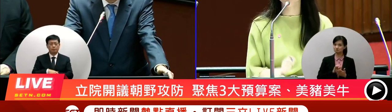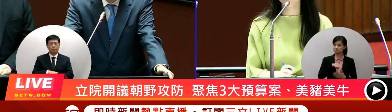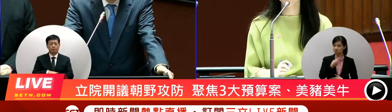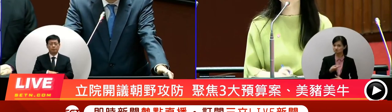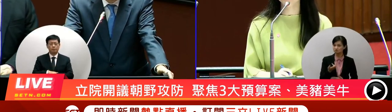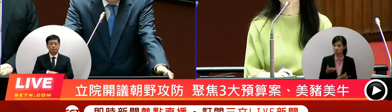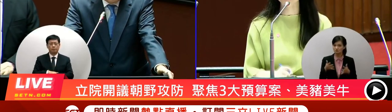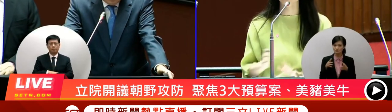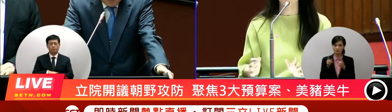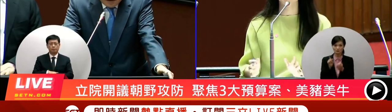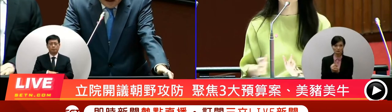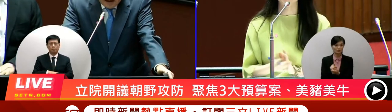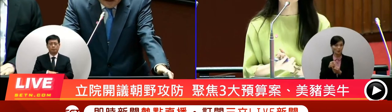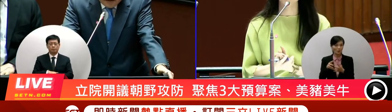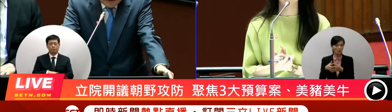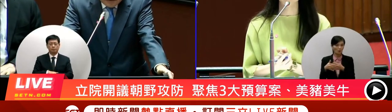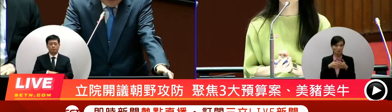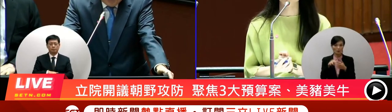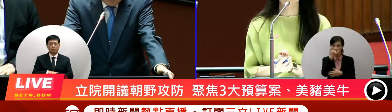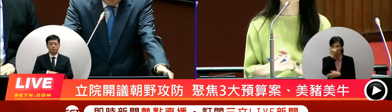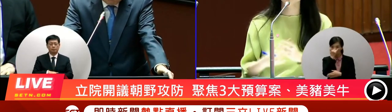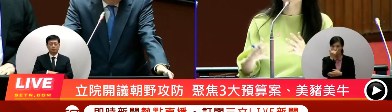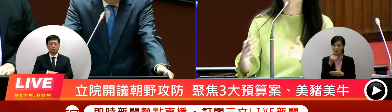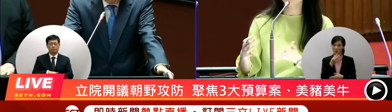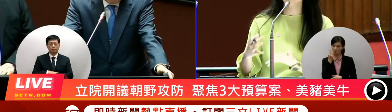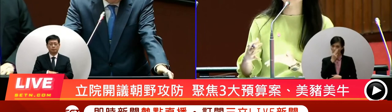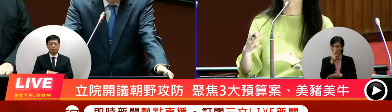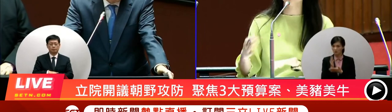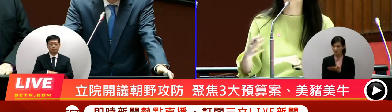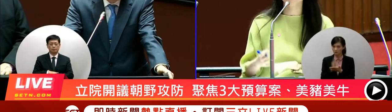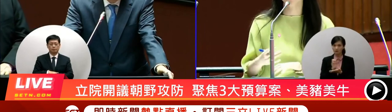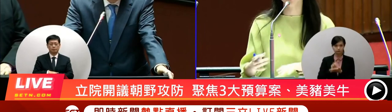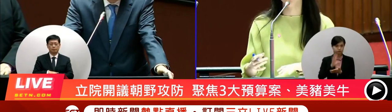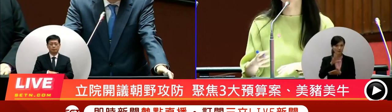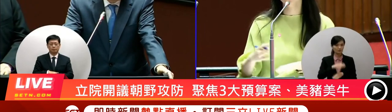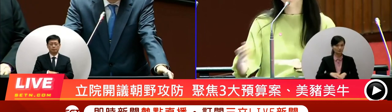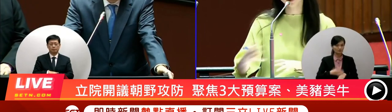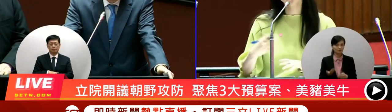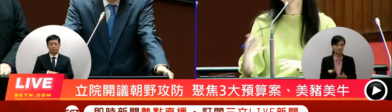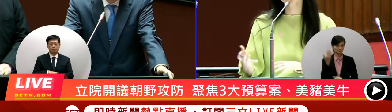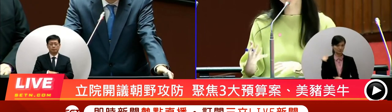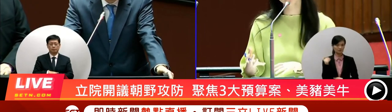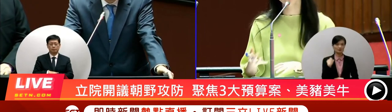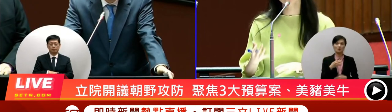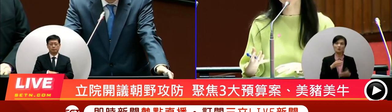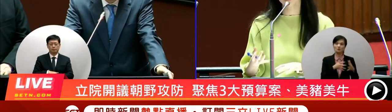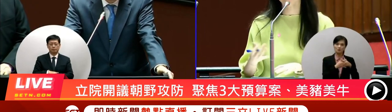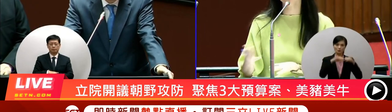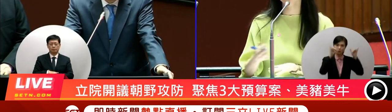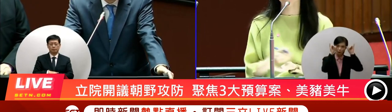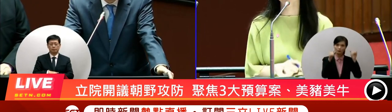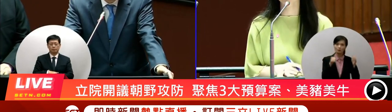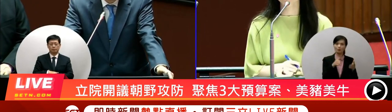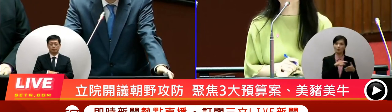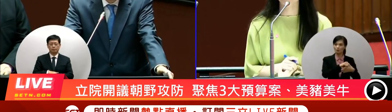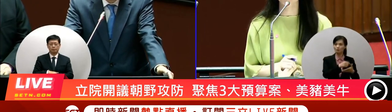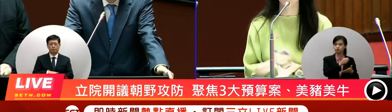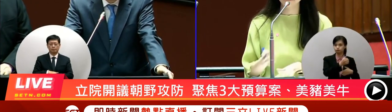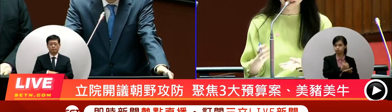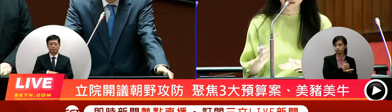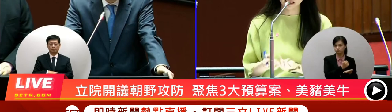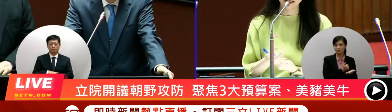猪再进行相关的一些风险评估报告？因为光是美牛，都已经进口到现在至少都有